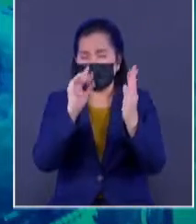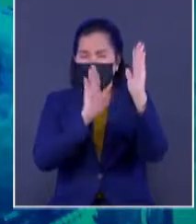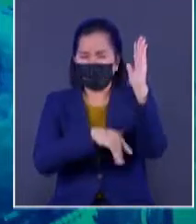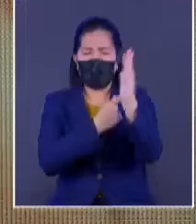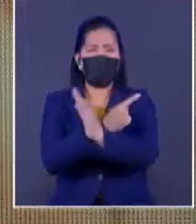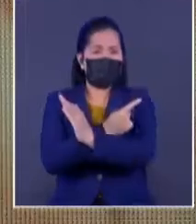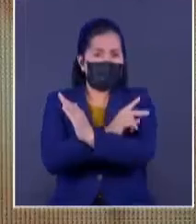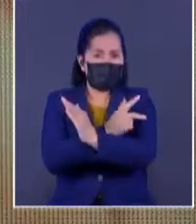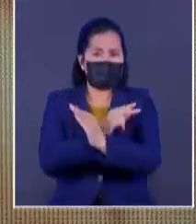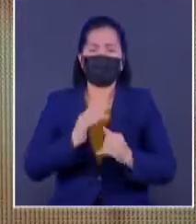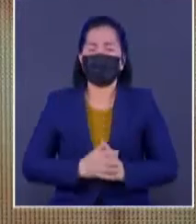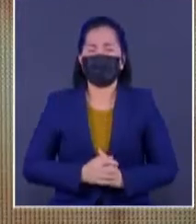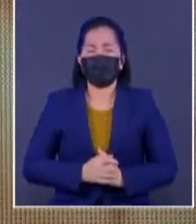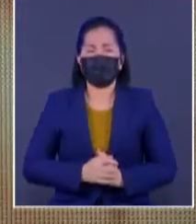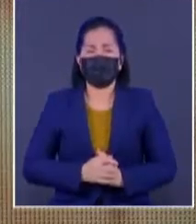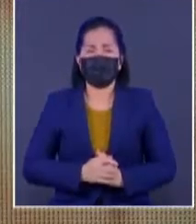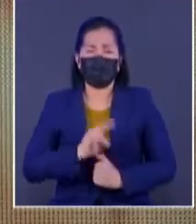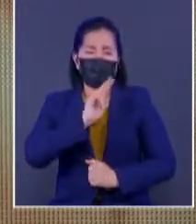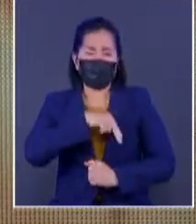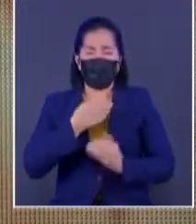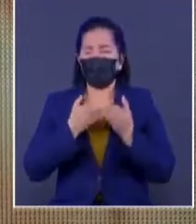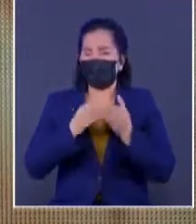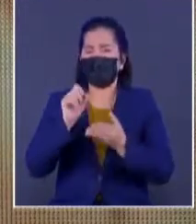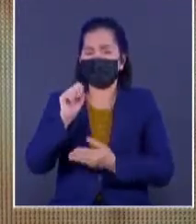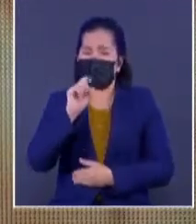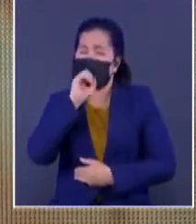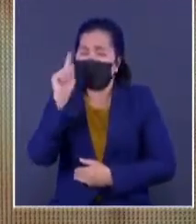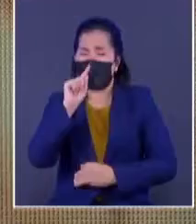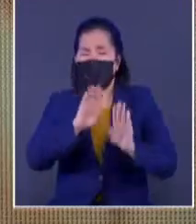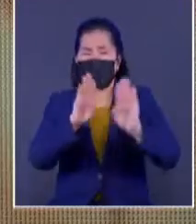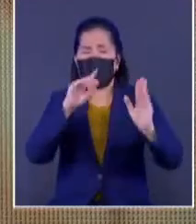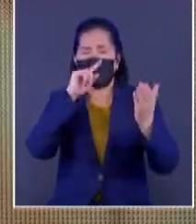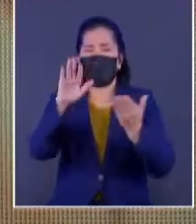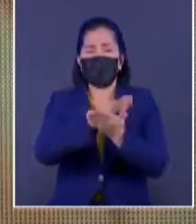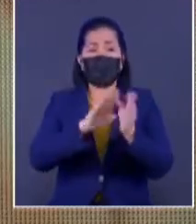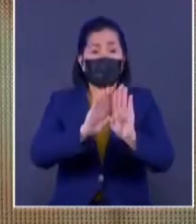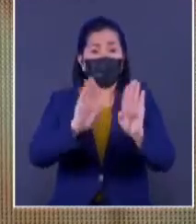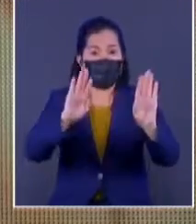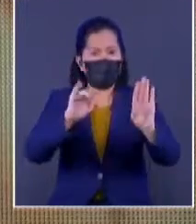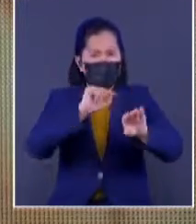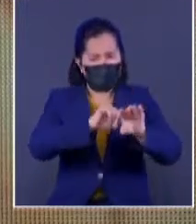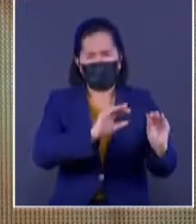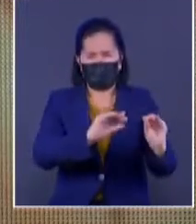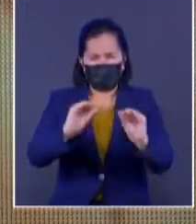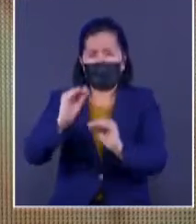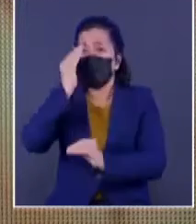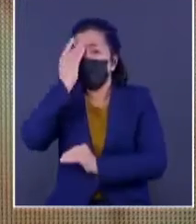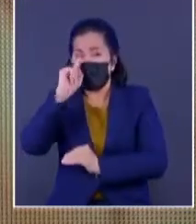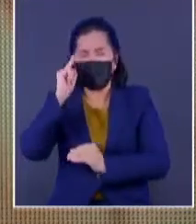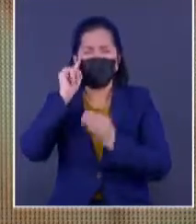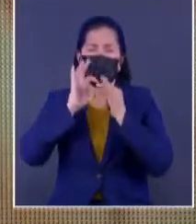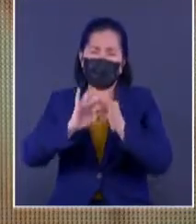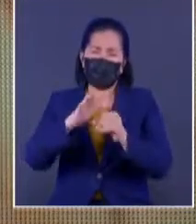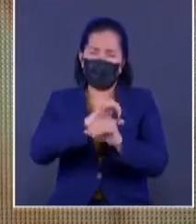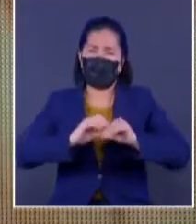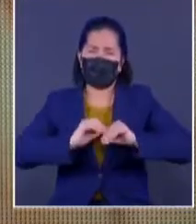เก็ตทางฝั่งของความคิดเห็นของแพทย์ศิริราชค่ะได้ออกมาบอกว่าการเปิดประเทศในครั้งนี้ควรจะเลื่อนออกไปก่อนเพราะเกรงว่าจะมีการระบาด